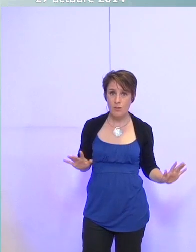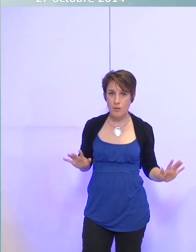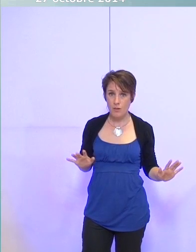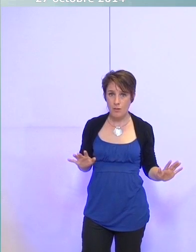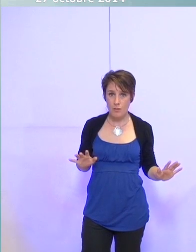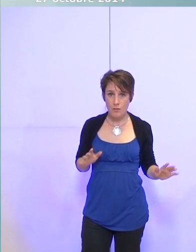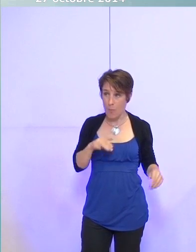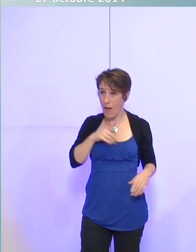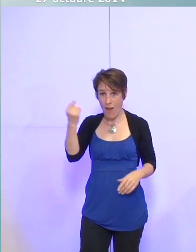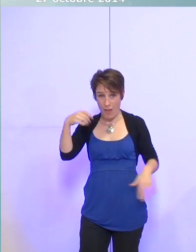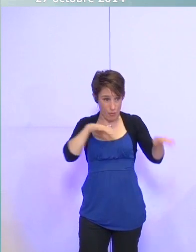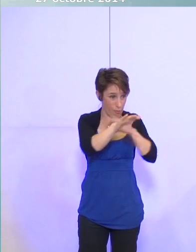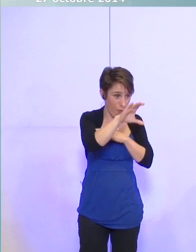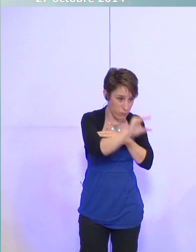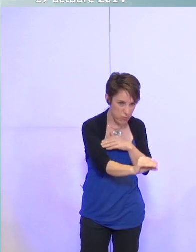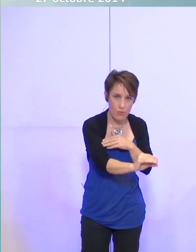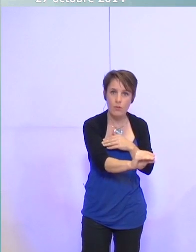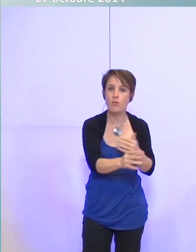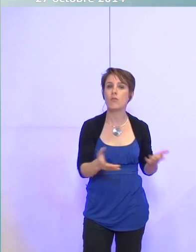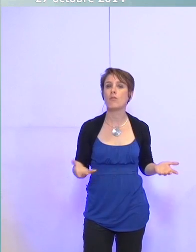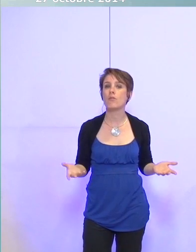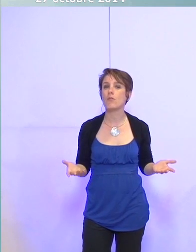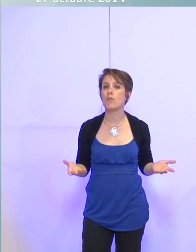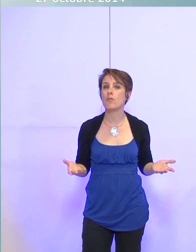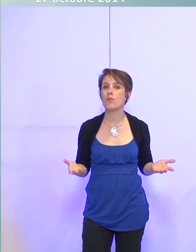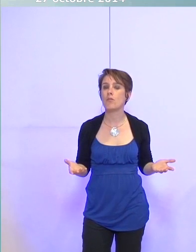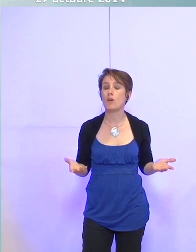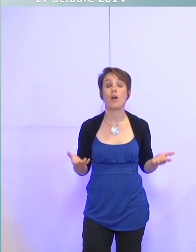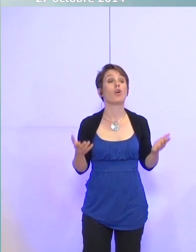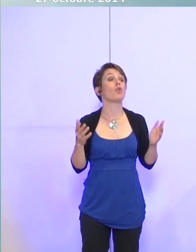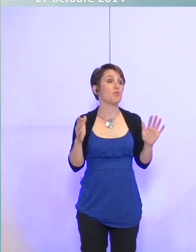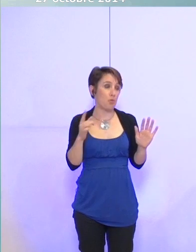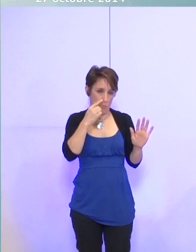de la baisse des dotations. Voilà, il me semble que ce débat va